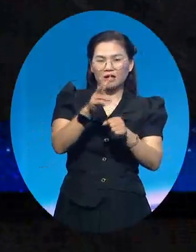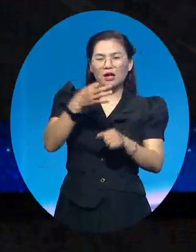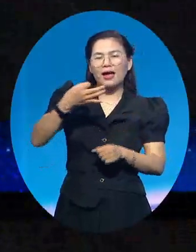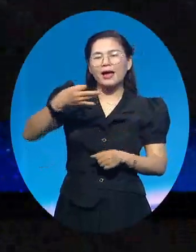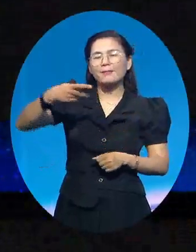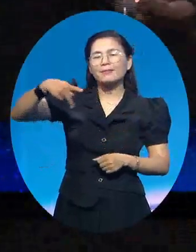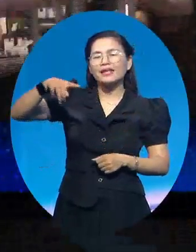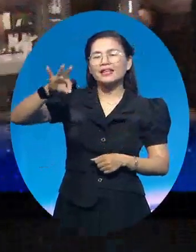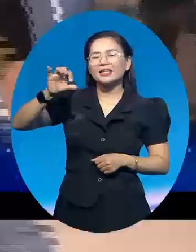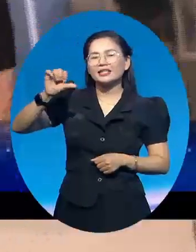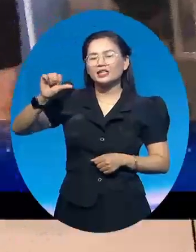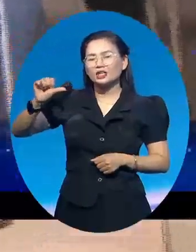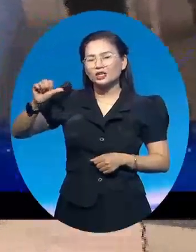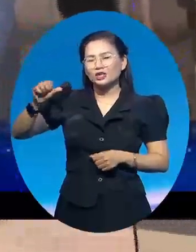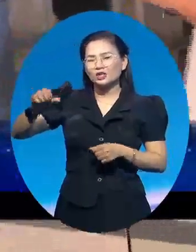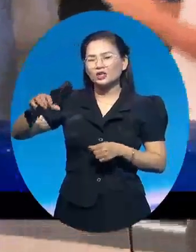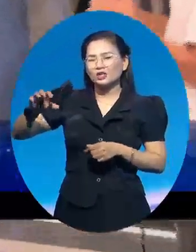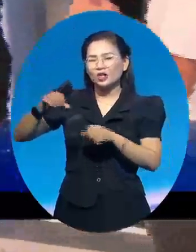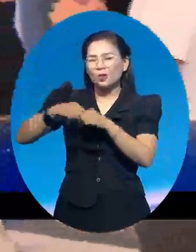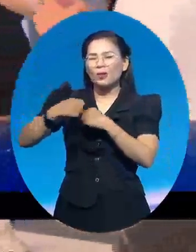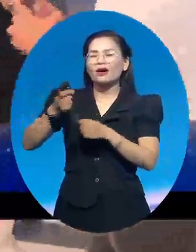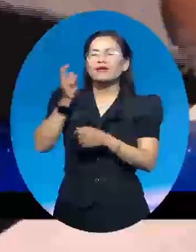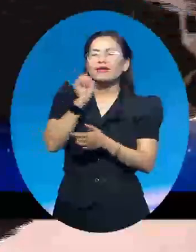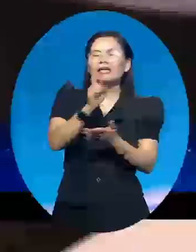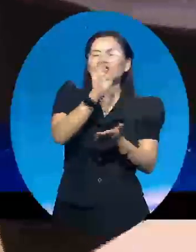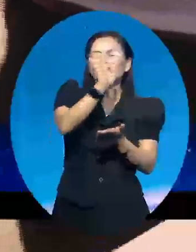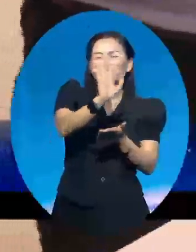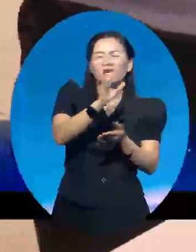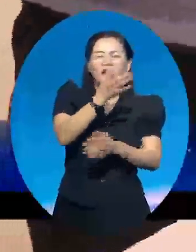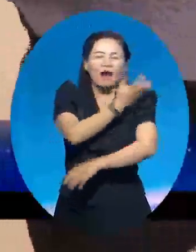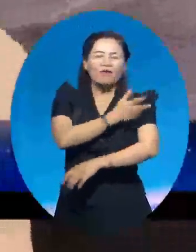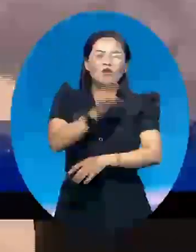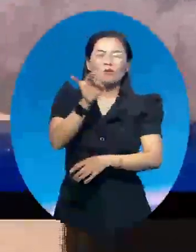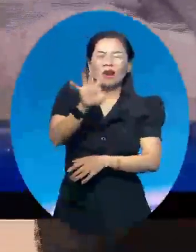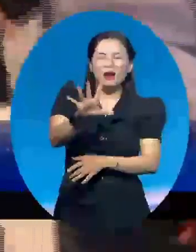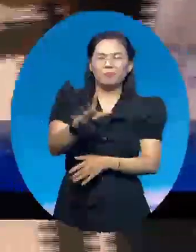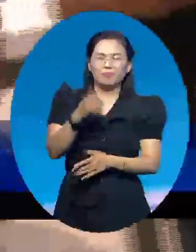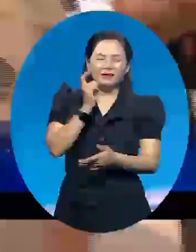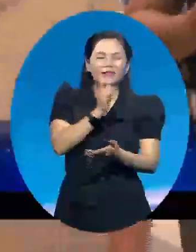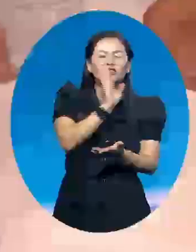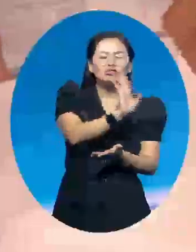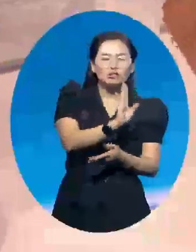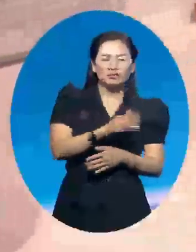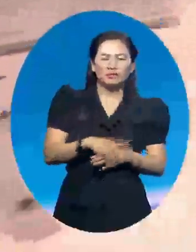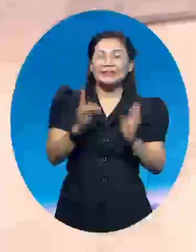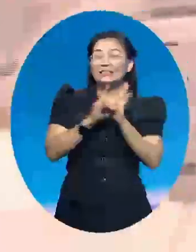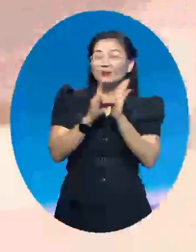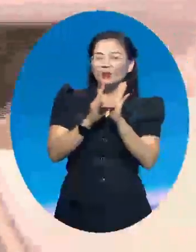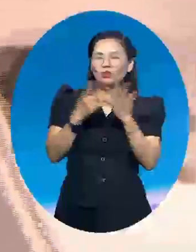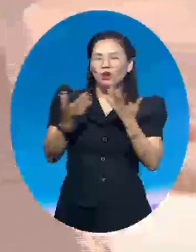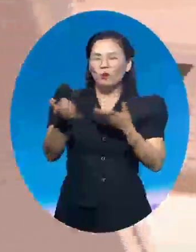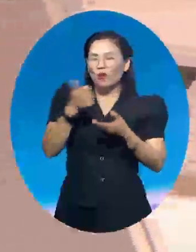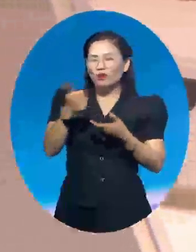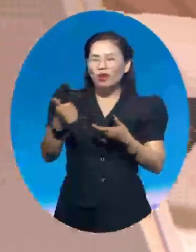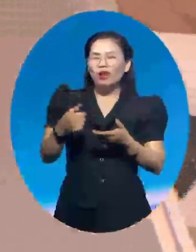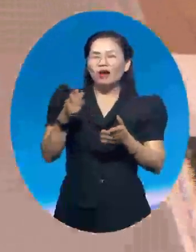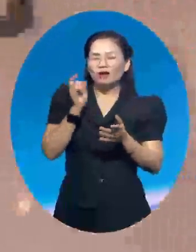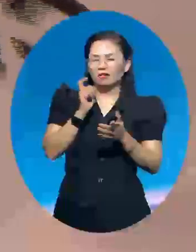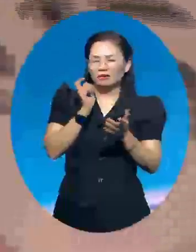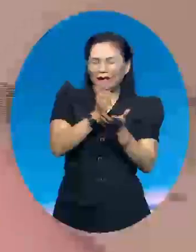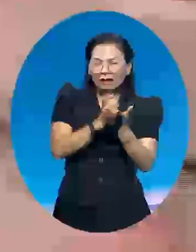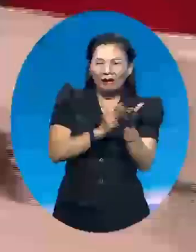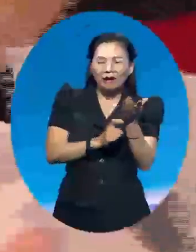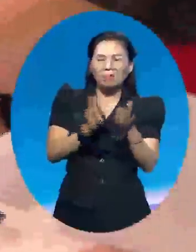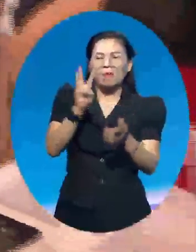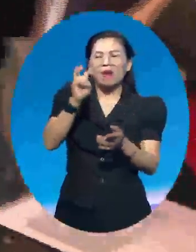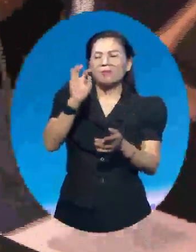FPT Shop đã triển khai chương trình đặt trước iPhone 15, và cho đến ngày hôm qua, 28 tháng 9 năm 2023, hệ thống đã nhận được hơn